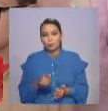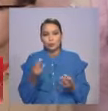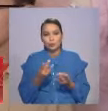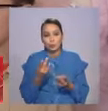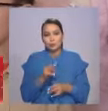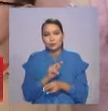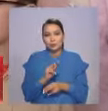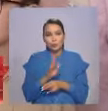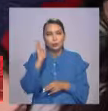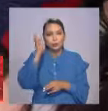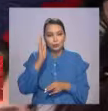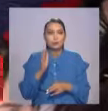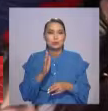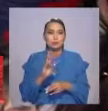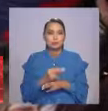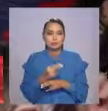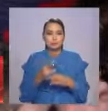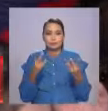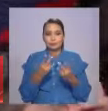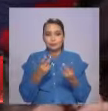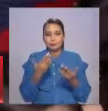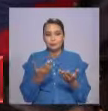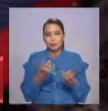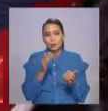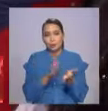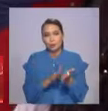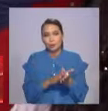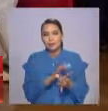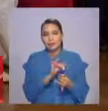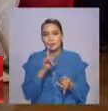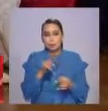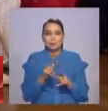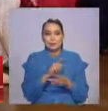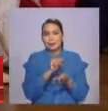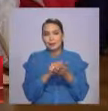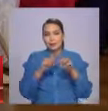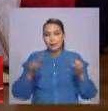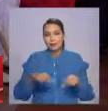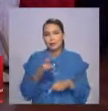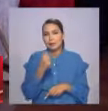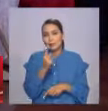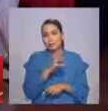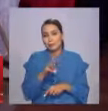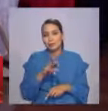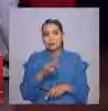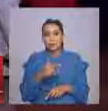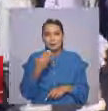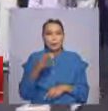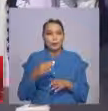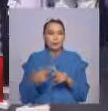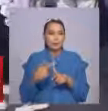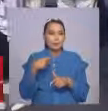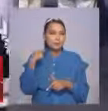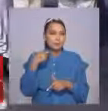окружить родительской заботой. Семьи-лауреаты получили дипломы, статуэтки, а также сертификаты на 1 000 000 тенге от имени президента.